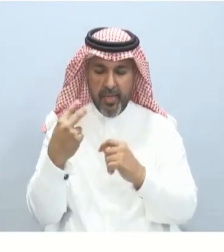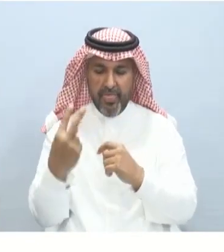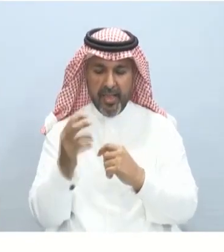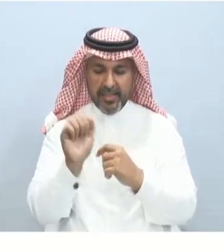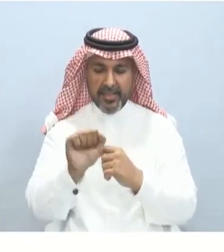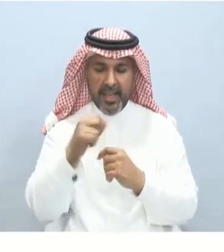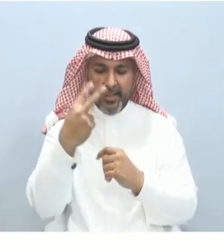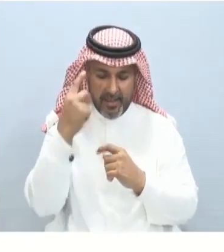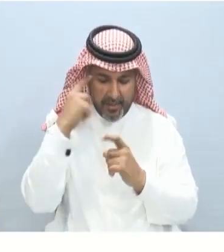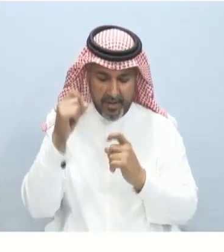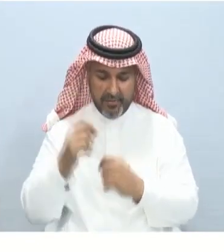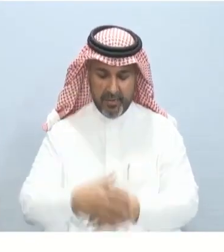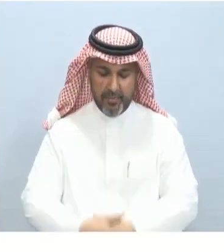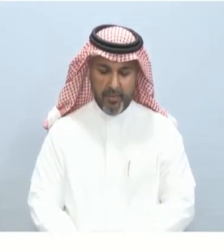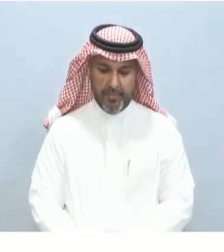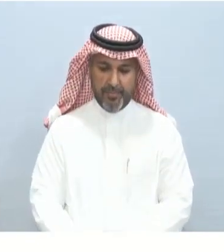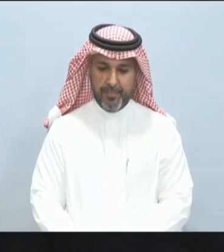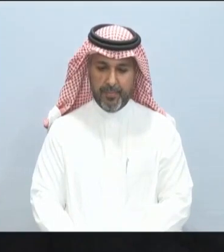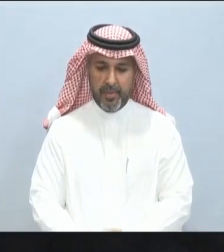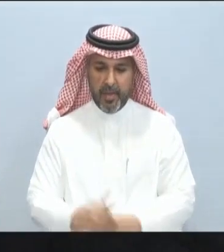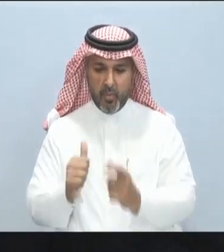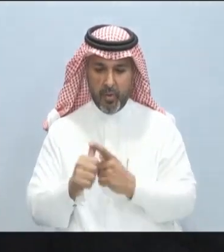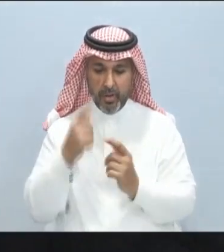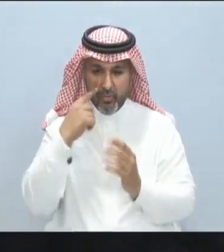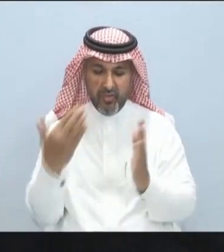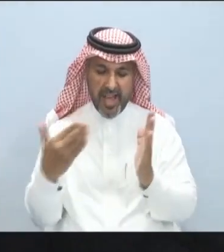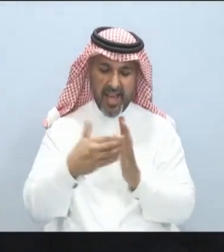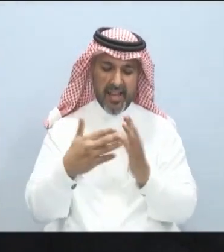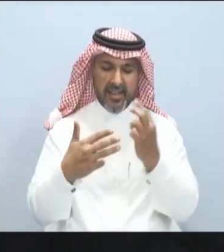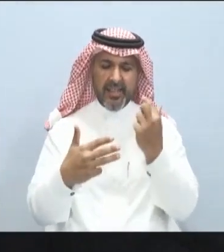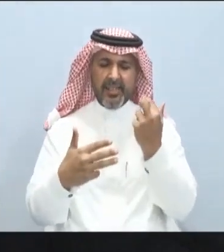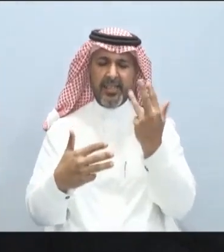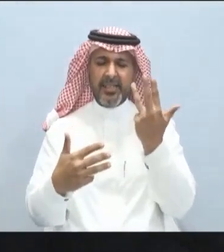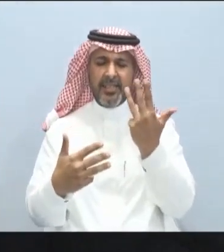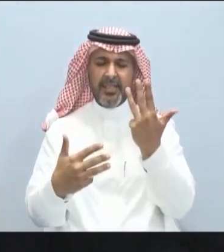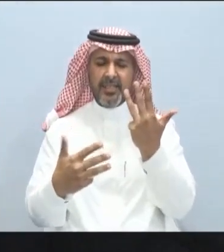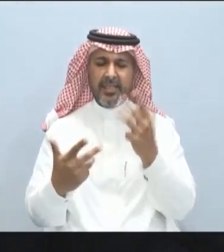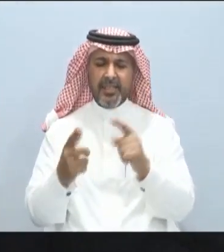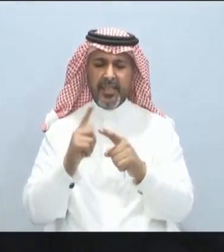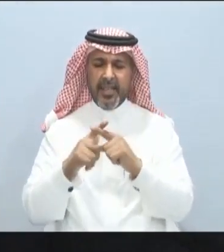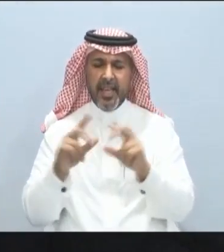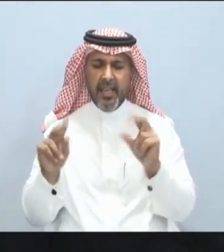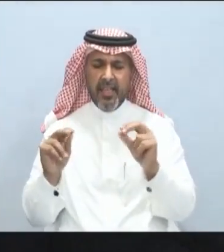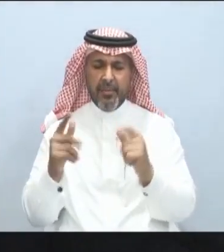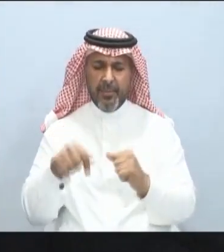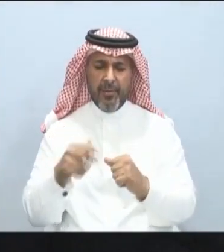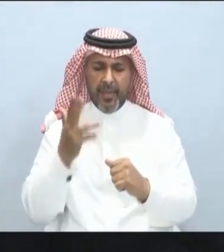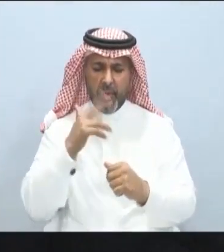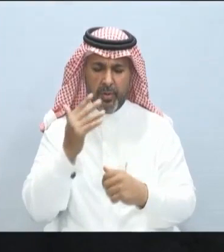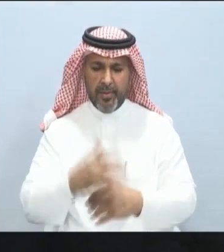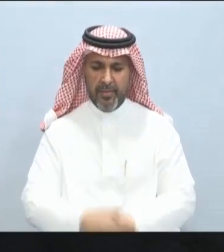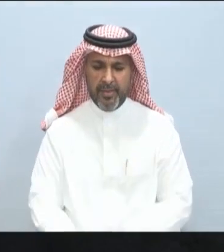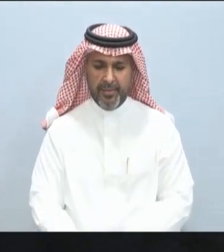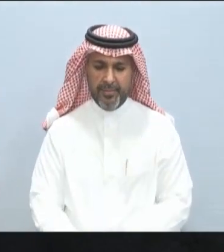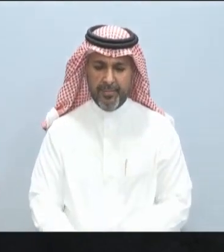لاثنين صاد اذا الشرط الاول متحقق لنبحث الان الشرط الثاني هل الحد الاخير عباره